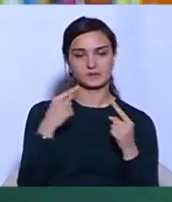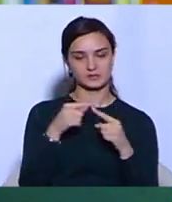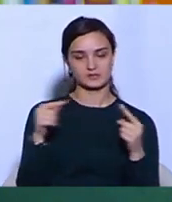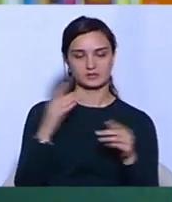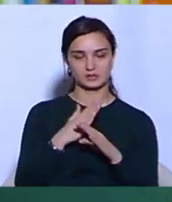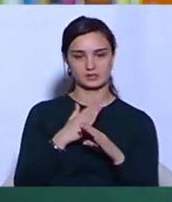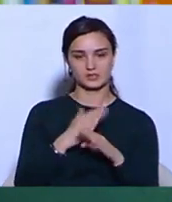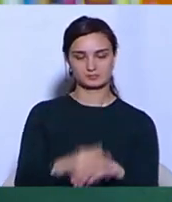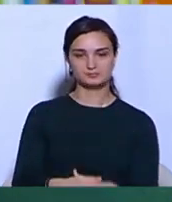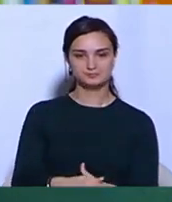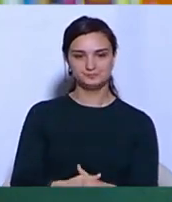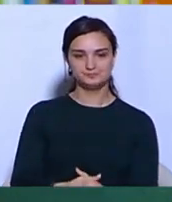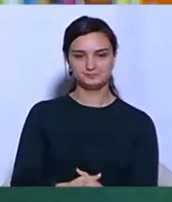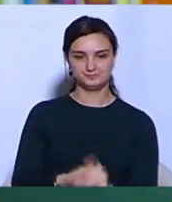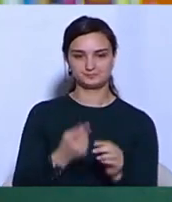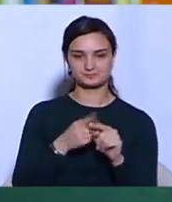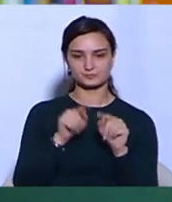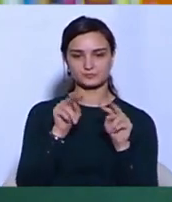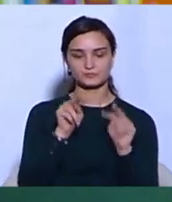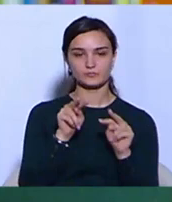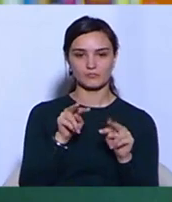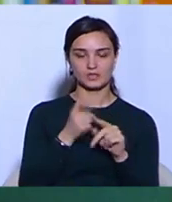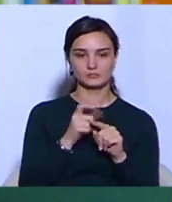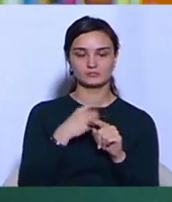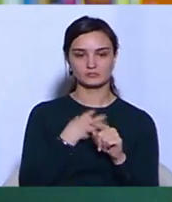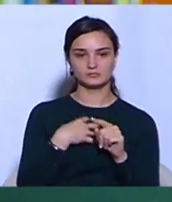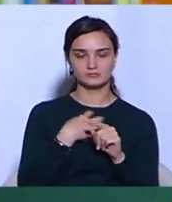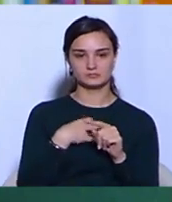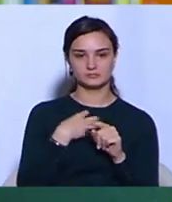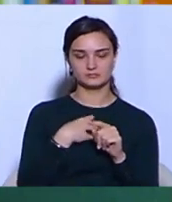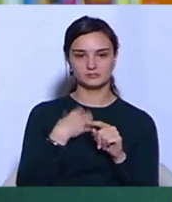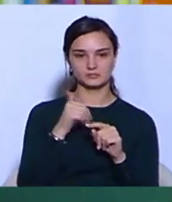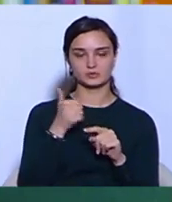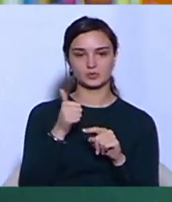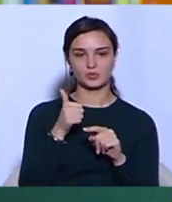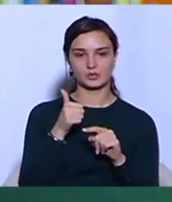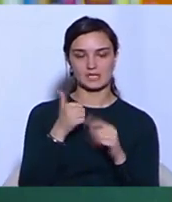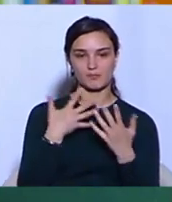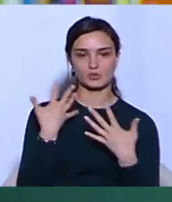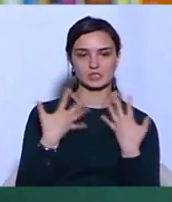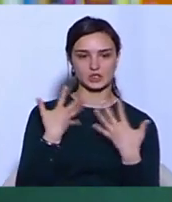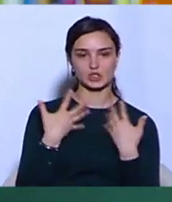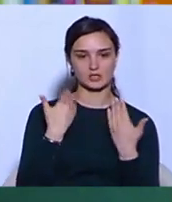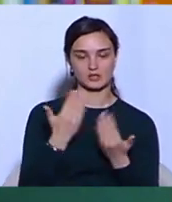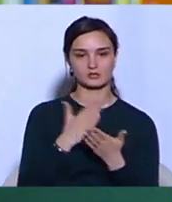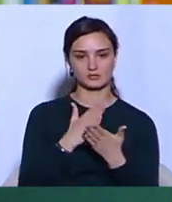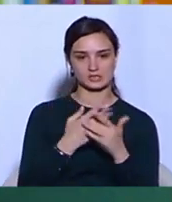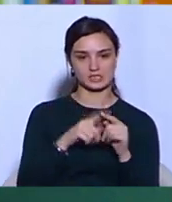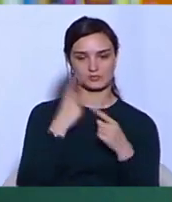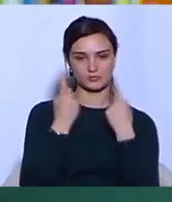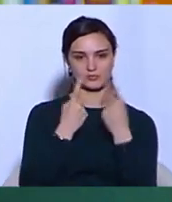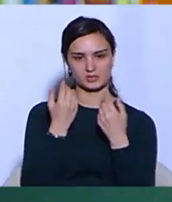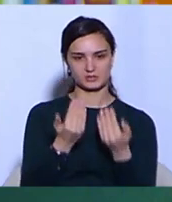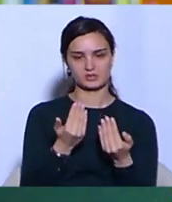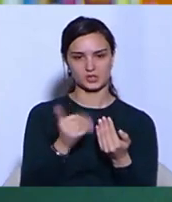სხვადასხვანაირია. ამის მონიტორინგიც აუცილებლად წარმოებს, რომ ვთქვათ, როგორი ტიპის ემოციური რეაქციებს გამოიწვევს ეს ინფორმაცია,